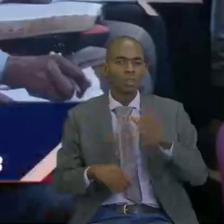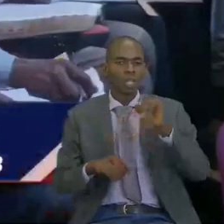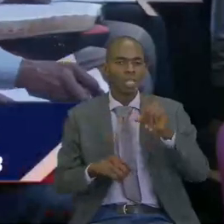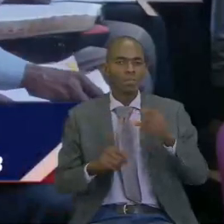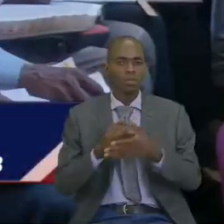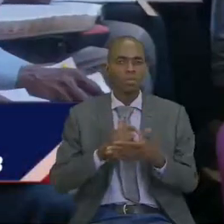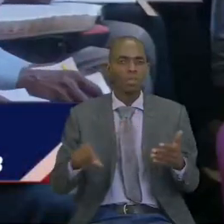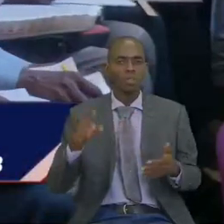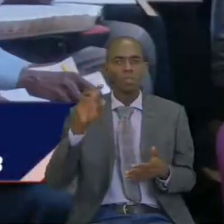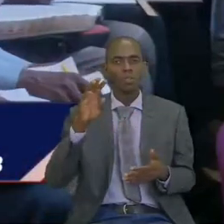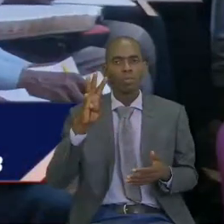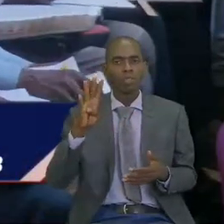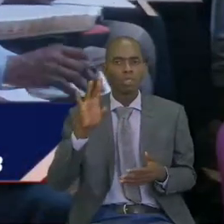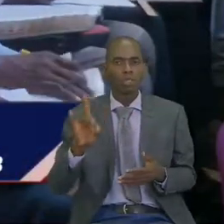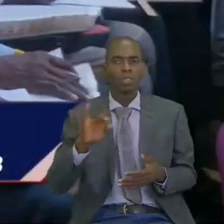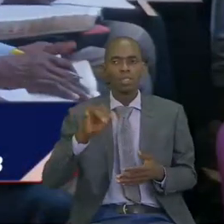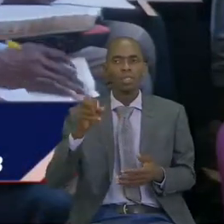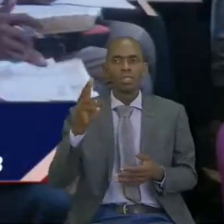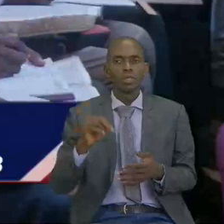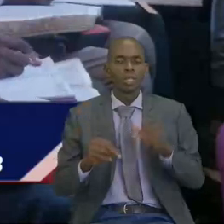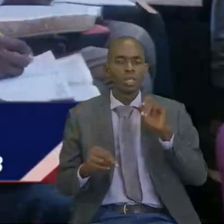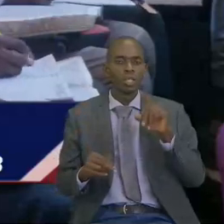Jean 11, 48.